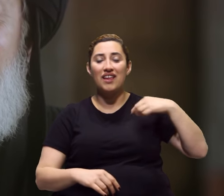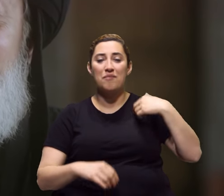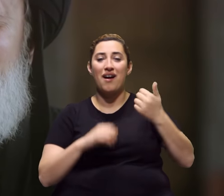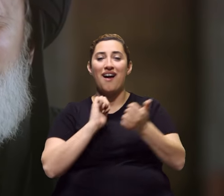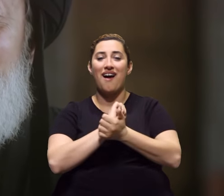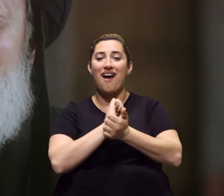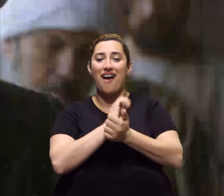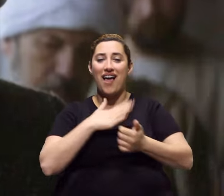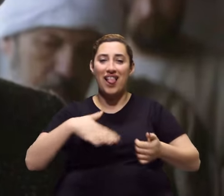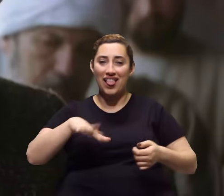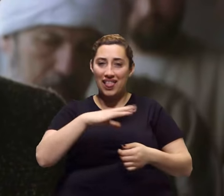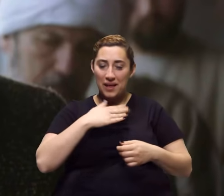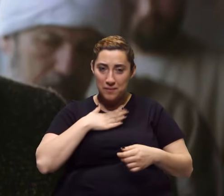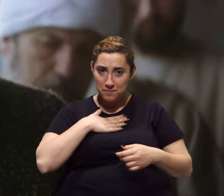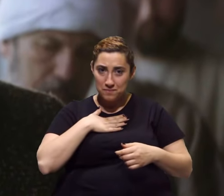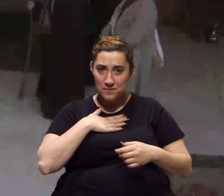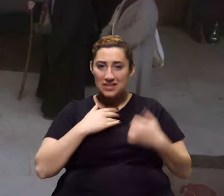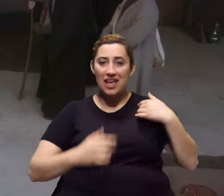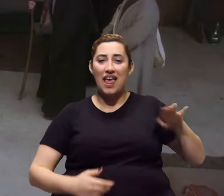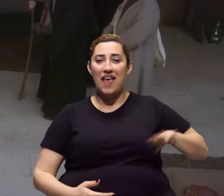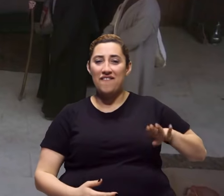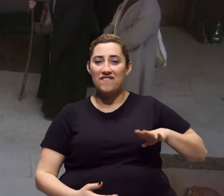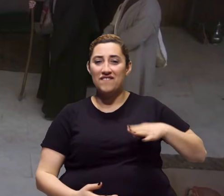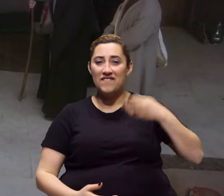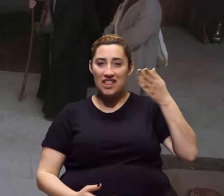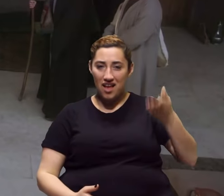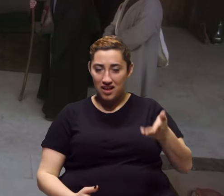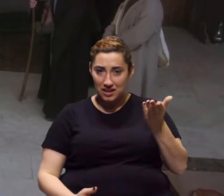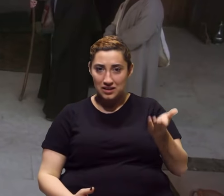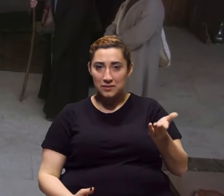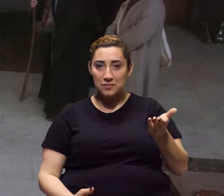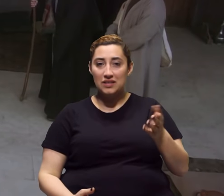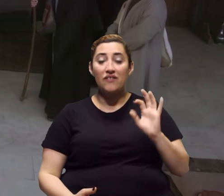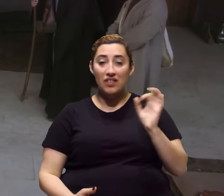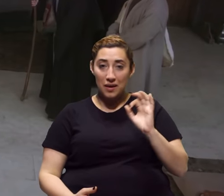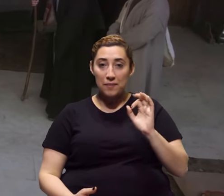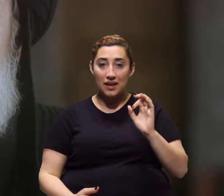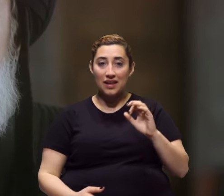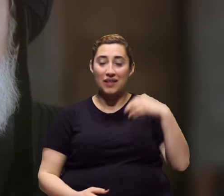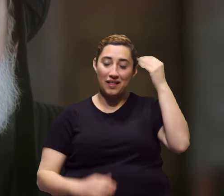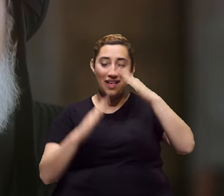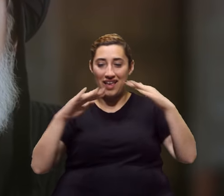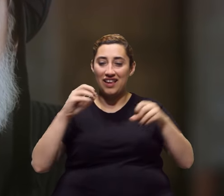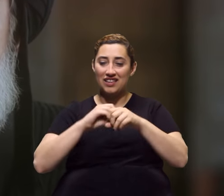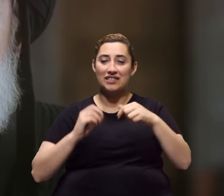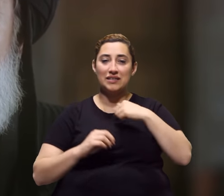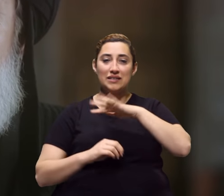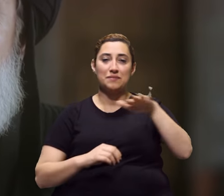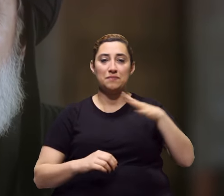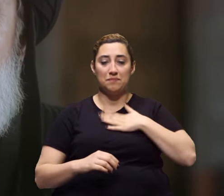aile efradımız, evladı iyalimiz dahi tekke